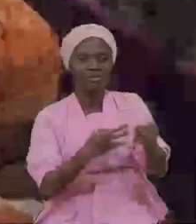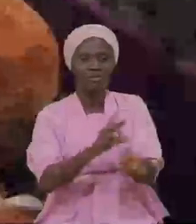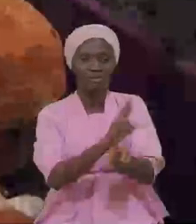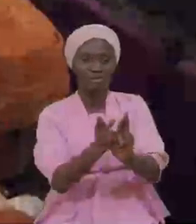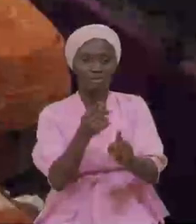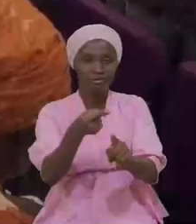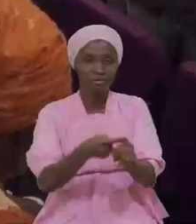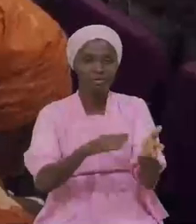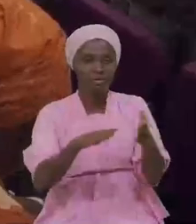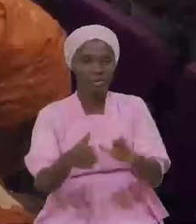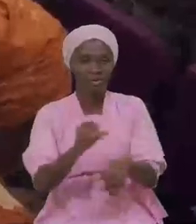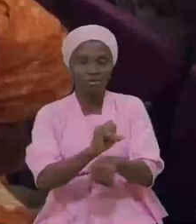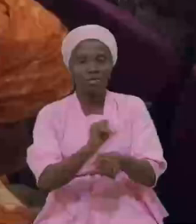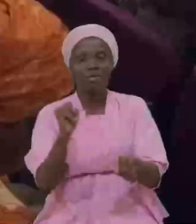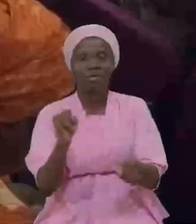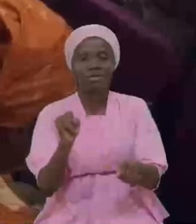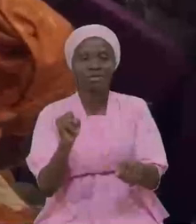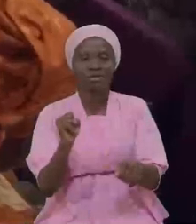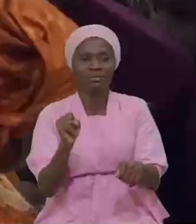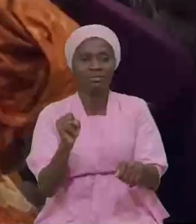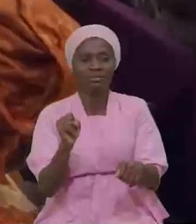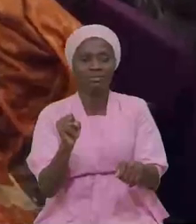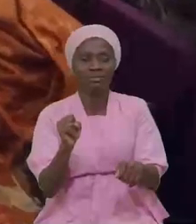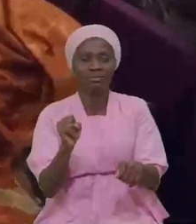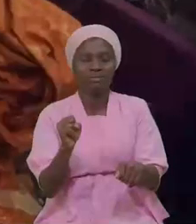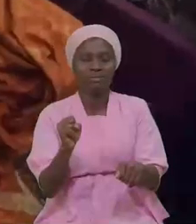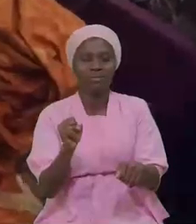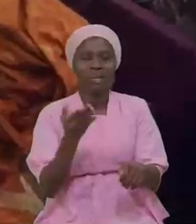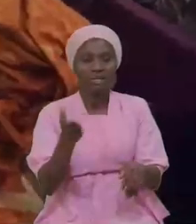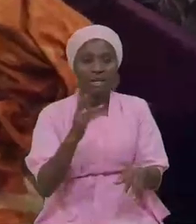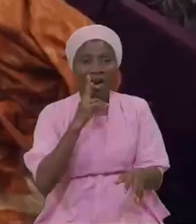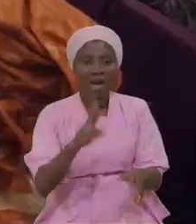Aux œuvres mortes. Il y a des œuvres mortes.